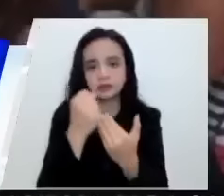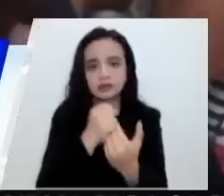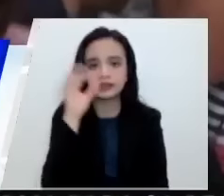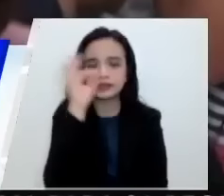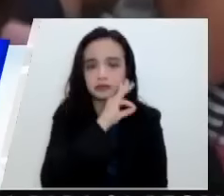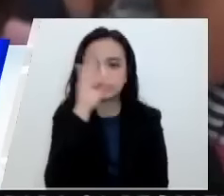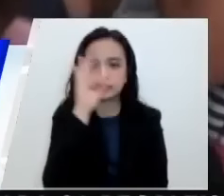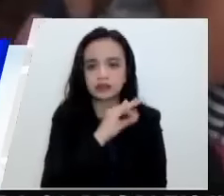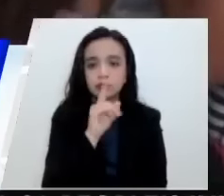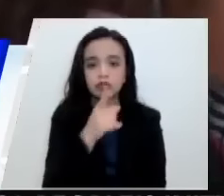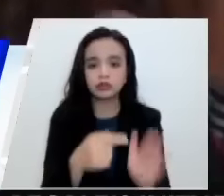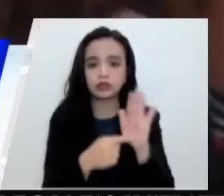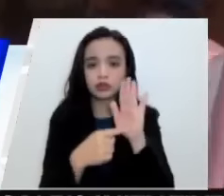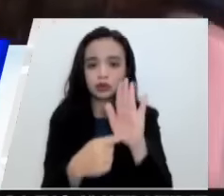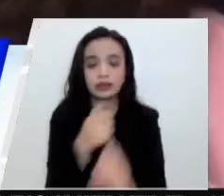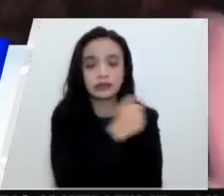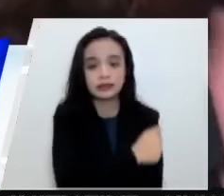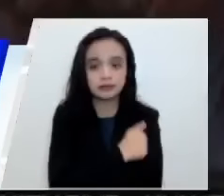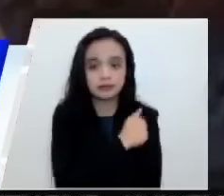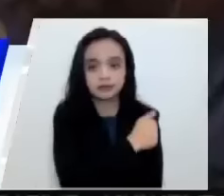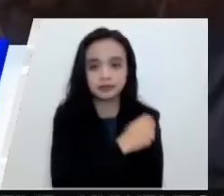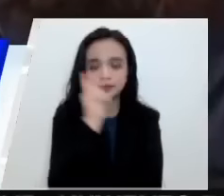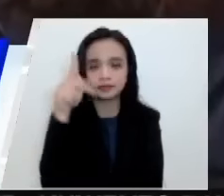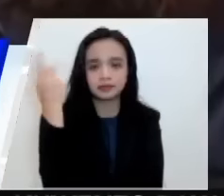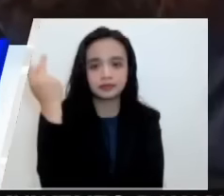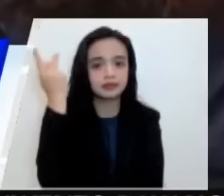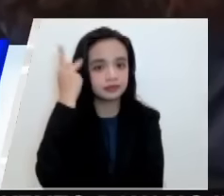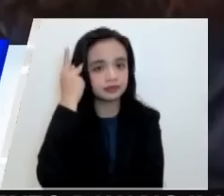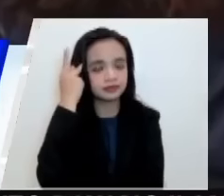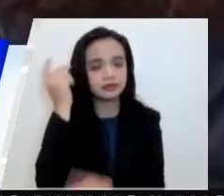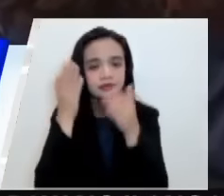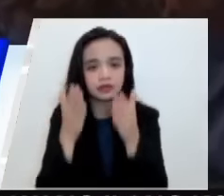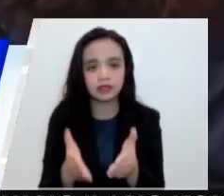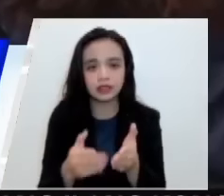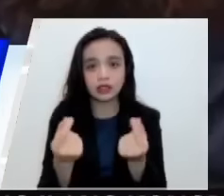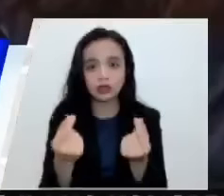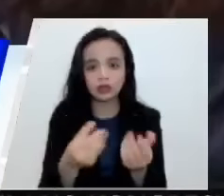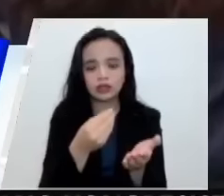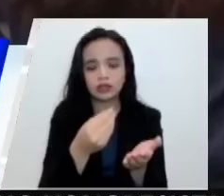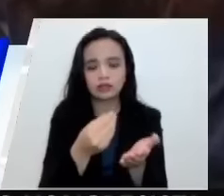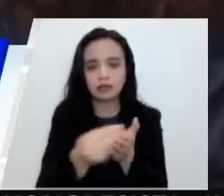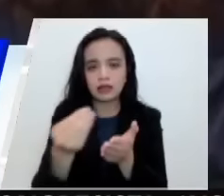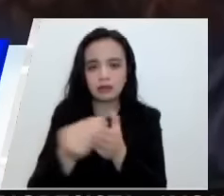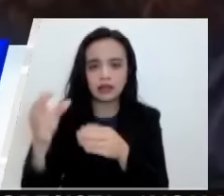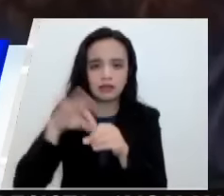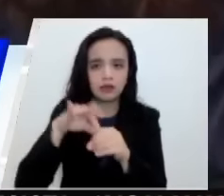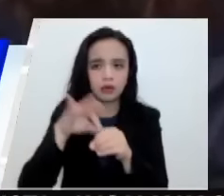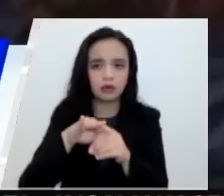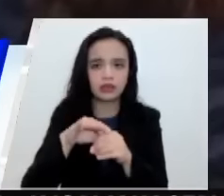character of politicians of vote buying during elections. So,